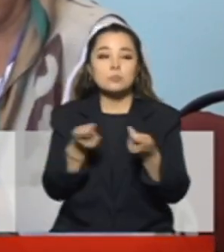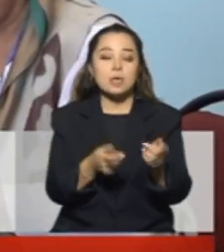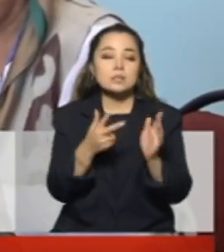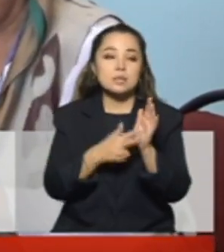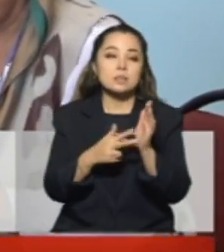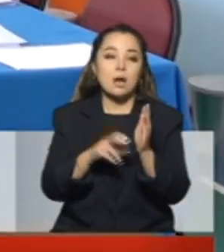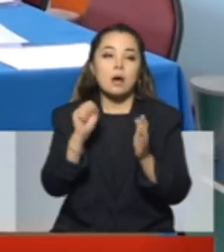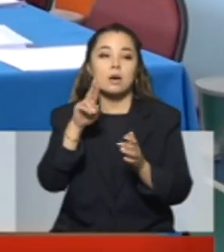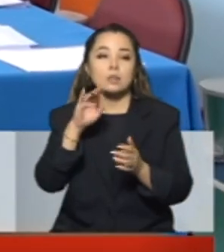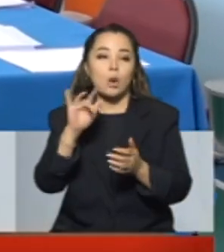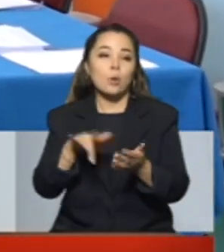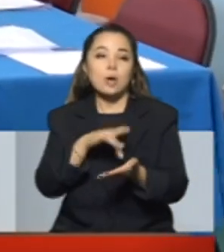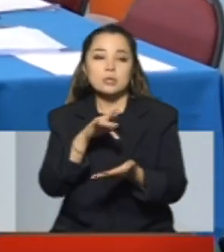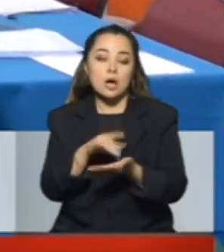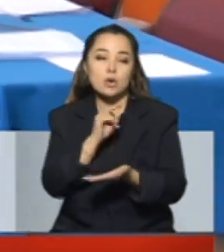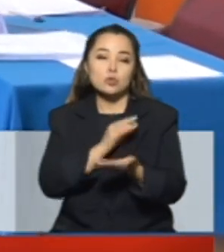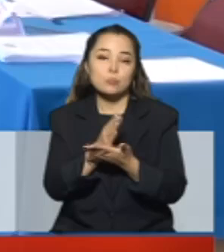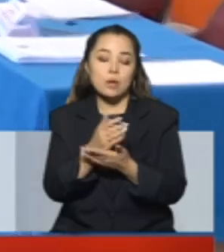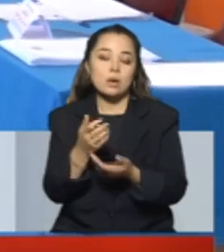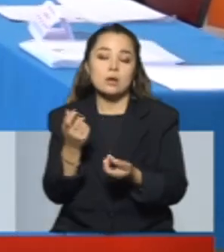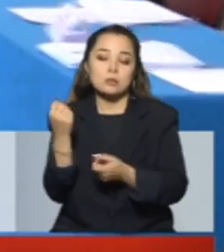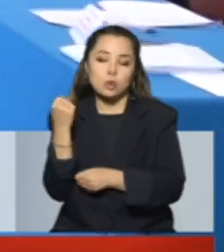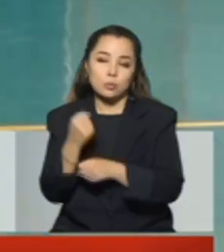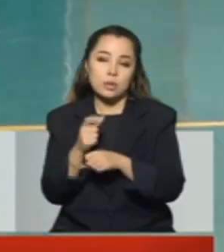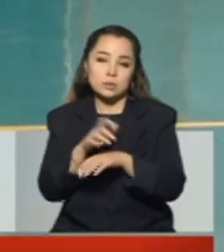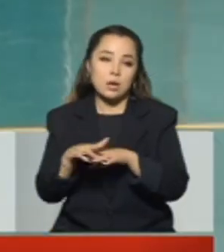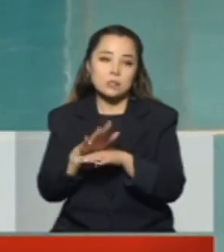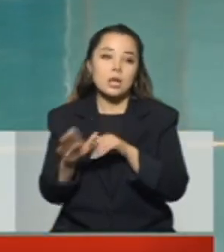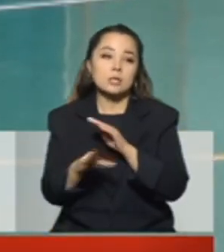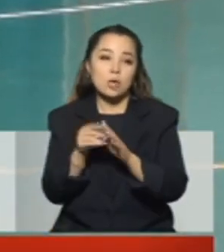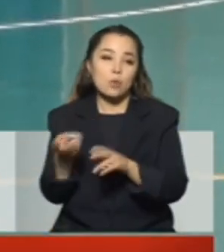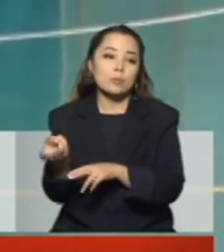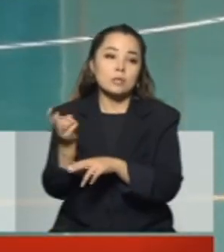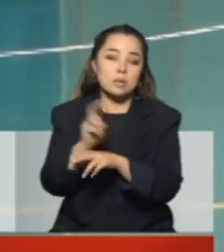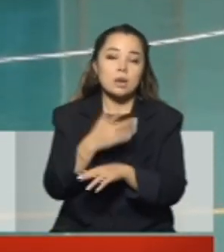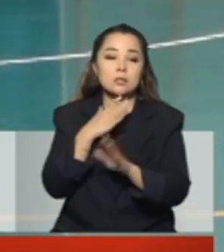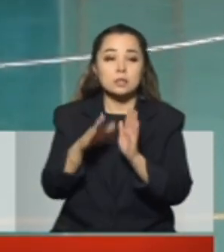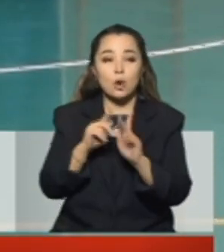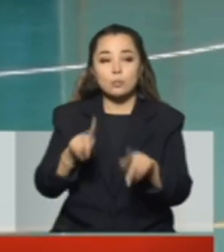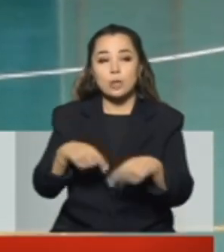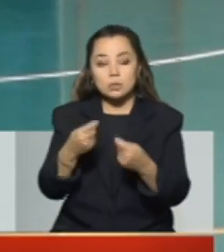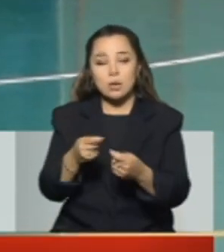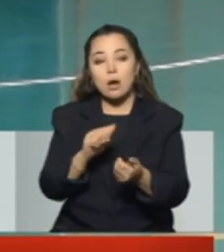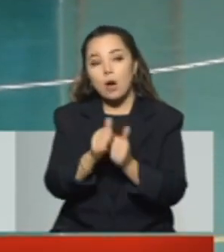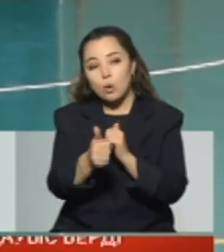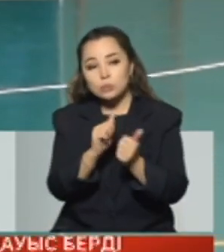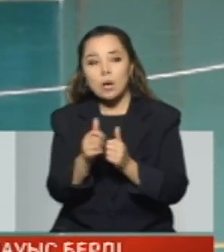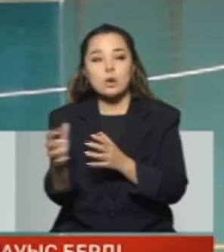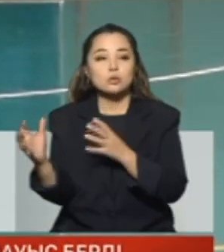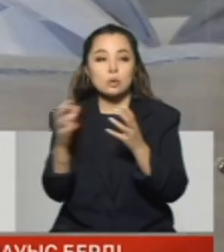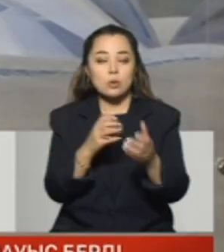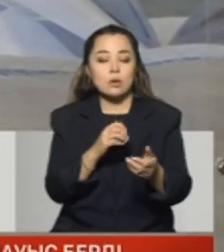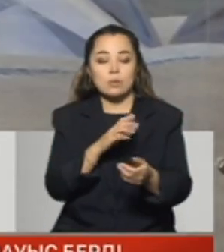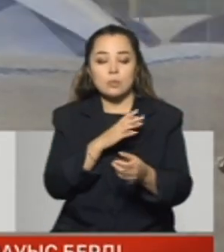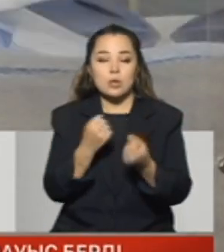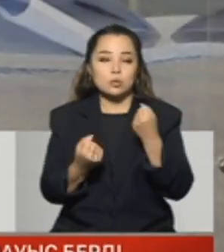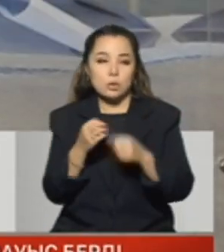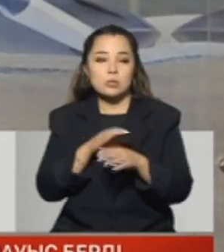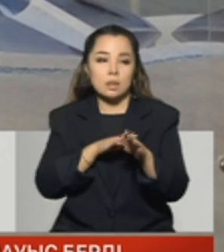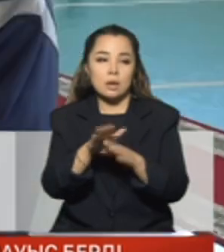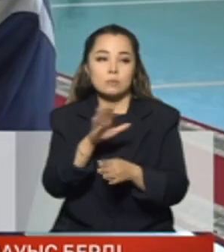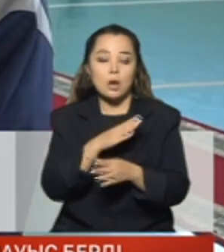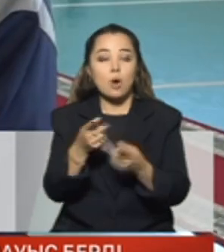Ақтау қаласында. Жұмыстағы жүргізушілердің референдумға барып, дауыс беру үшін оларды ауысымдық жүргізушілер алмастырды. Қоғамдық